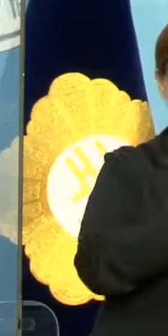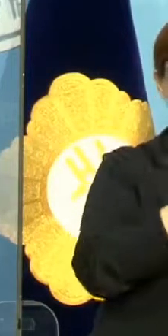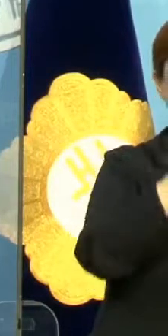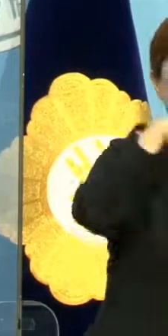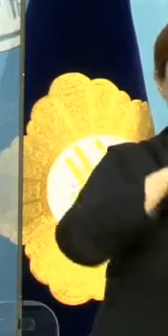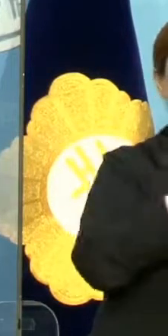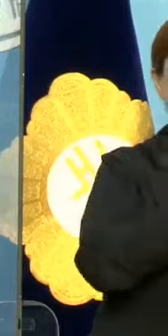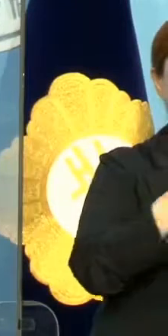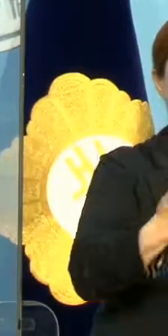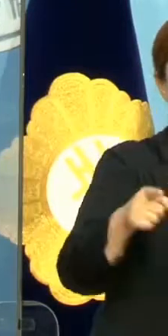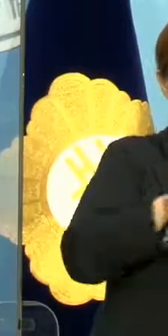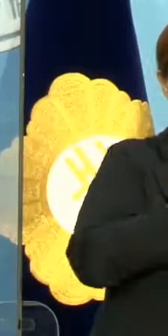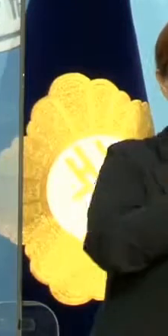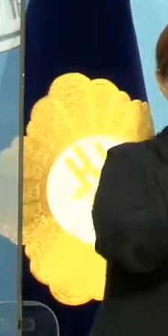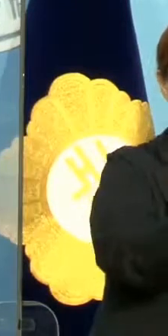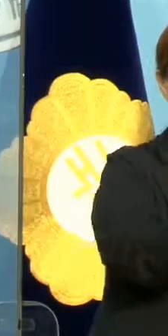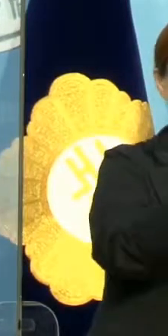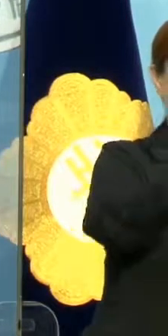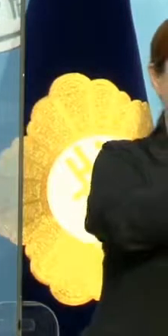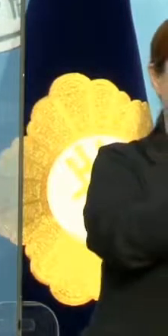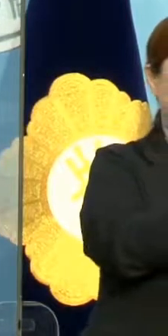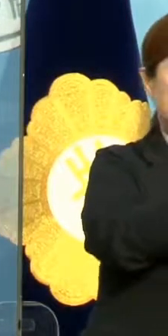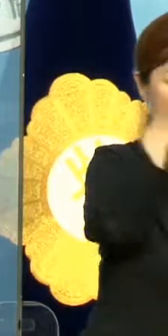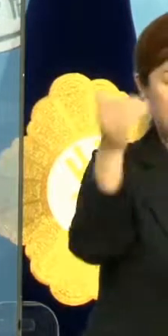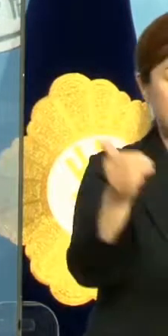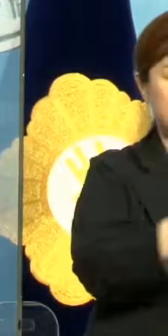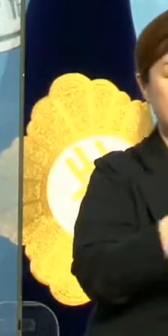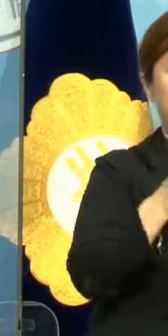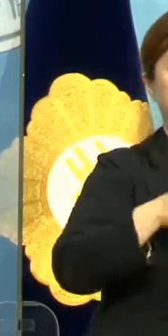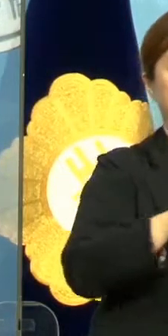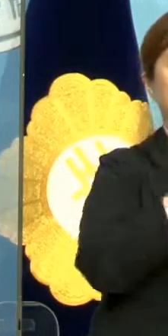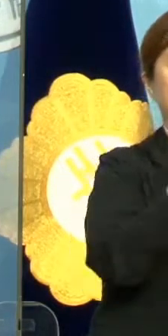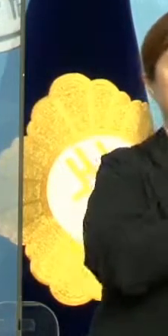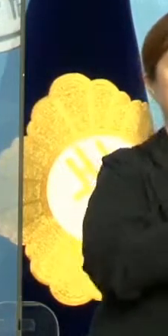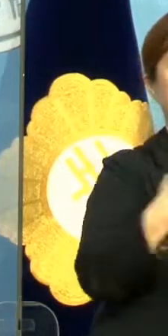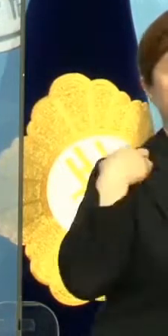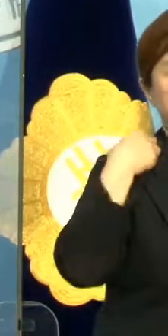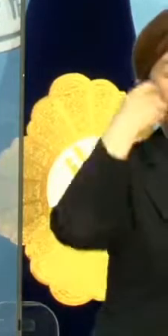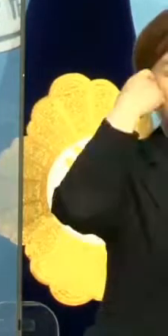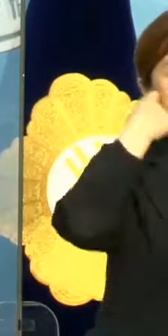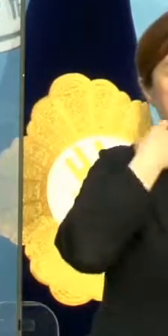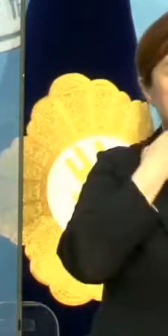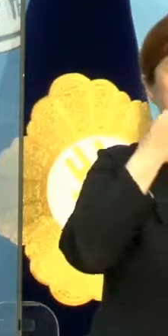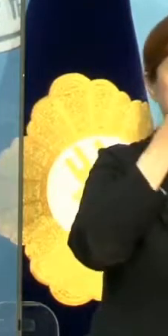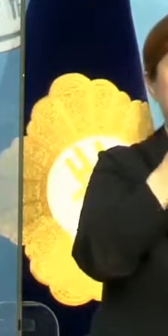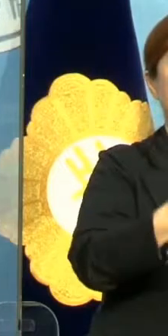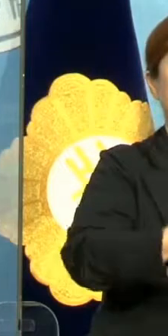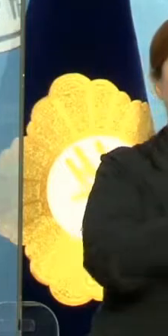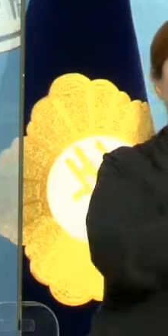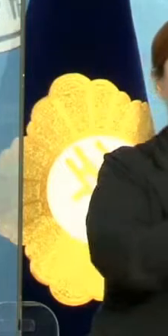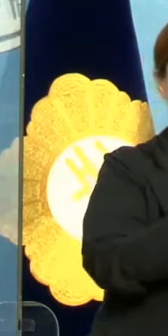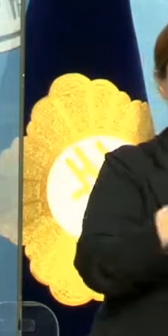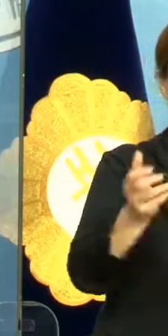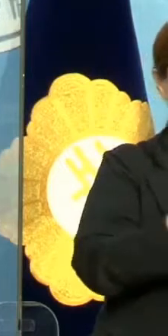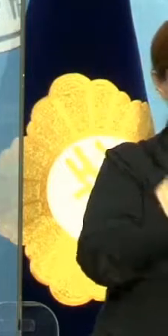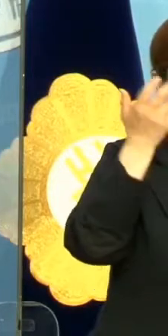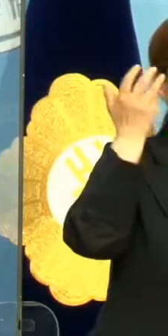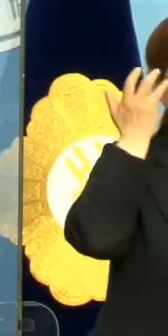끝까지 함께 간다는 책임의식 이야말로 창업자가 지녀야 할 최소한의 기업가